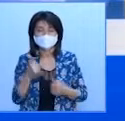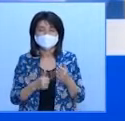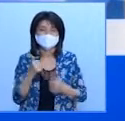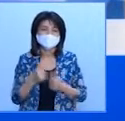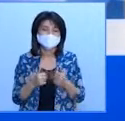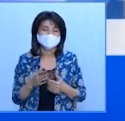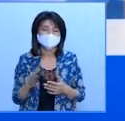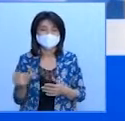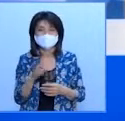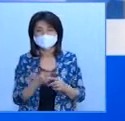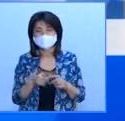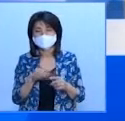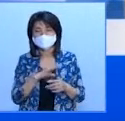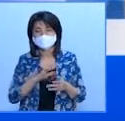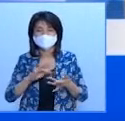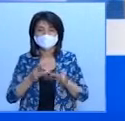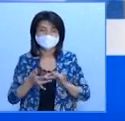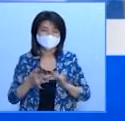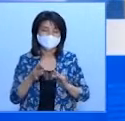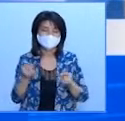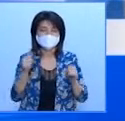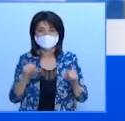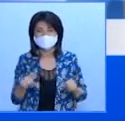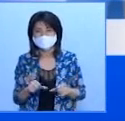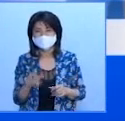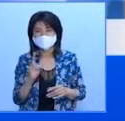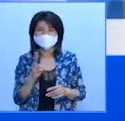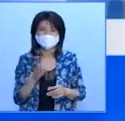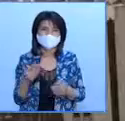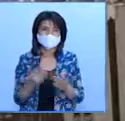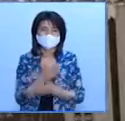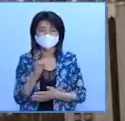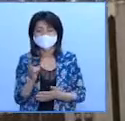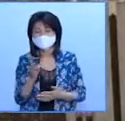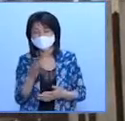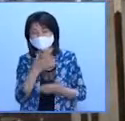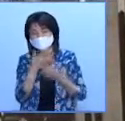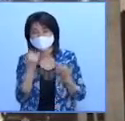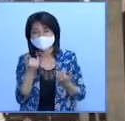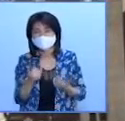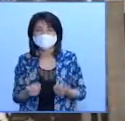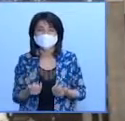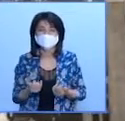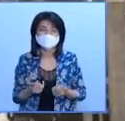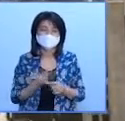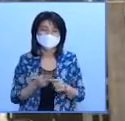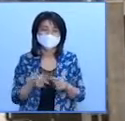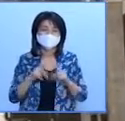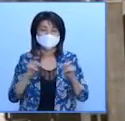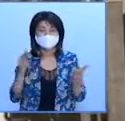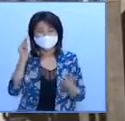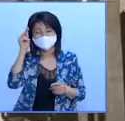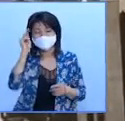в онлайн-формат. Для кого-то это не в новинку, а для кого-то наоборот. Но дистанционный формат проведения дает